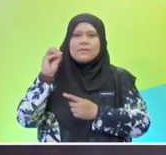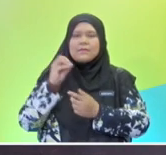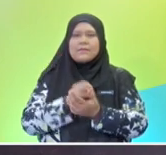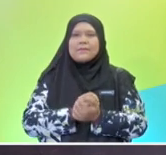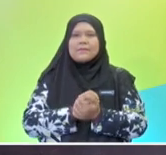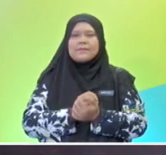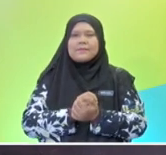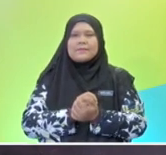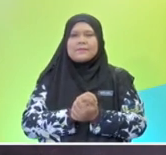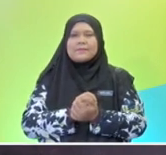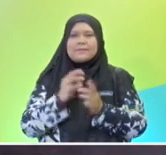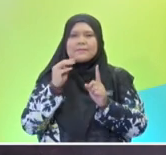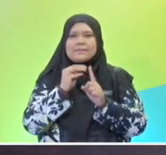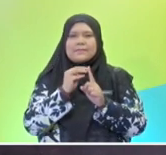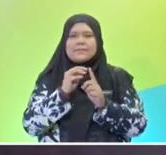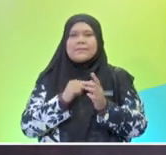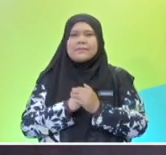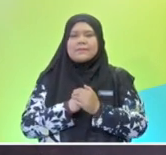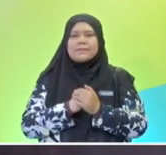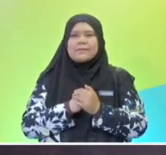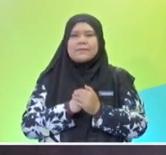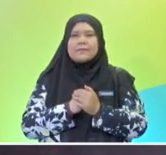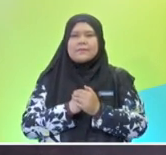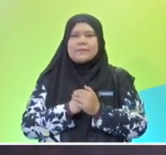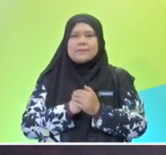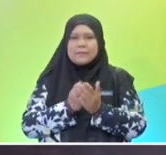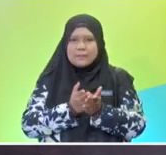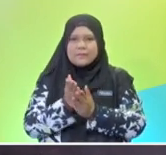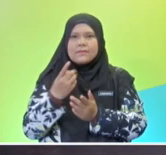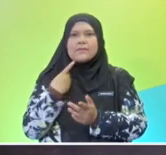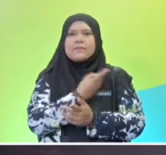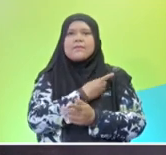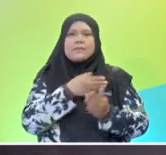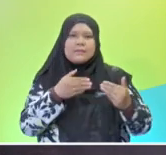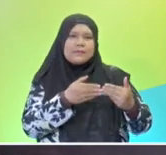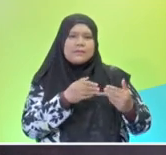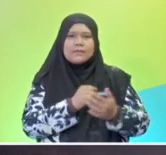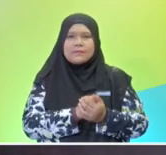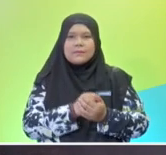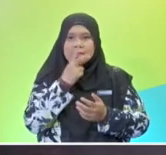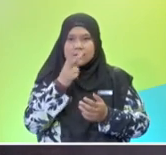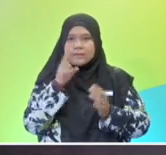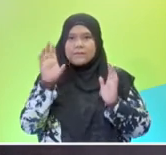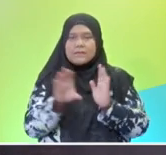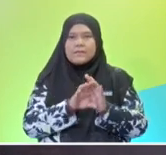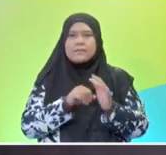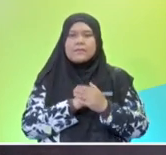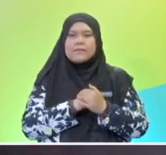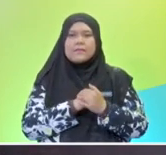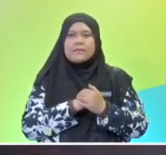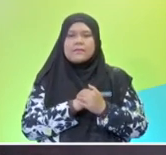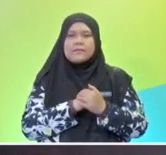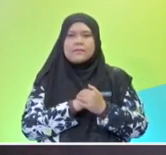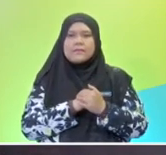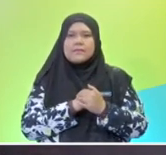mata. Baik, seterusnya kita sambung eh. Kita tengok gambar seterusnya tau. Ya, gambar.